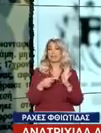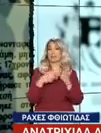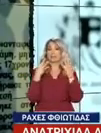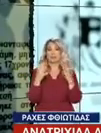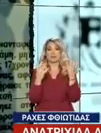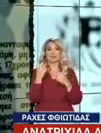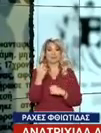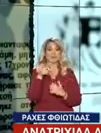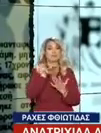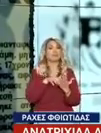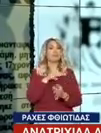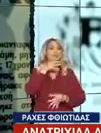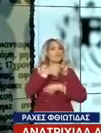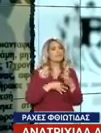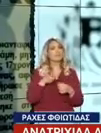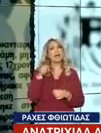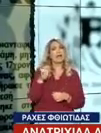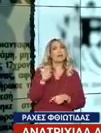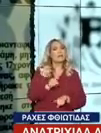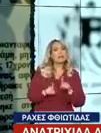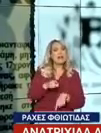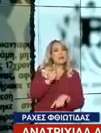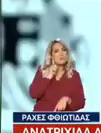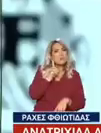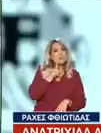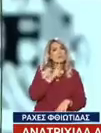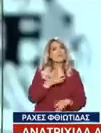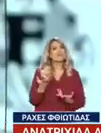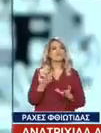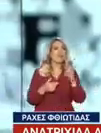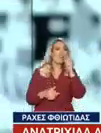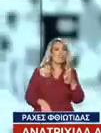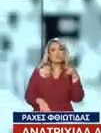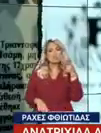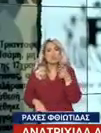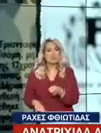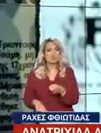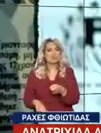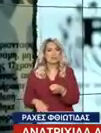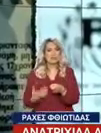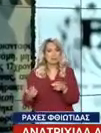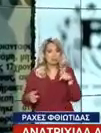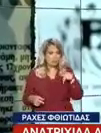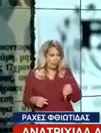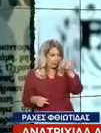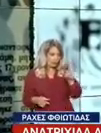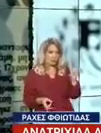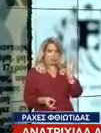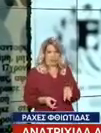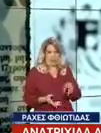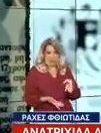περιγράφεται ποιο είναι αυτό το κορίτσι και πώς το σκότωσε ο άνθρωπος που σήμερα έχασε τη ζωή του προσπαθώντας να σώσει μια